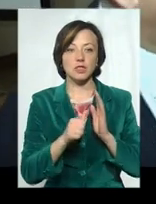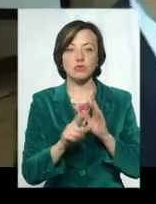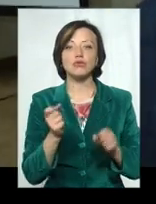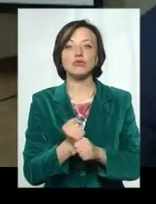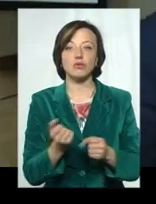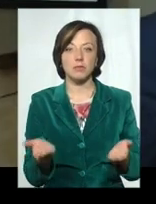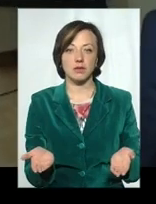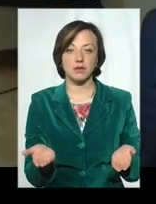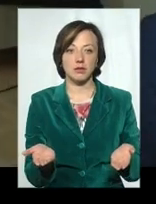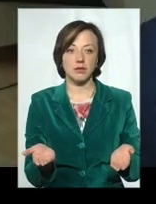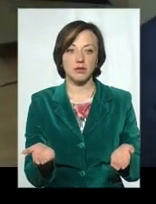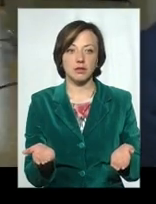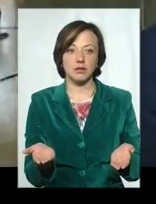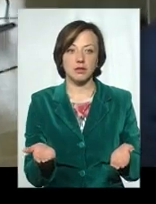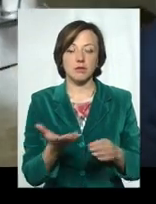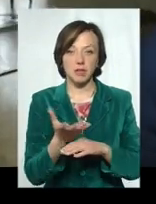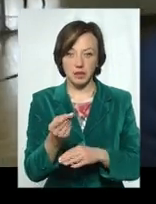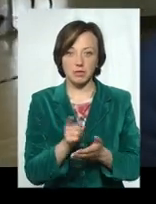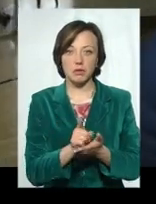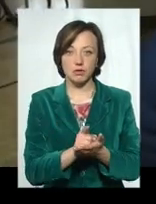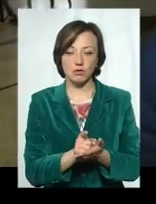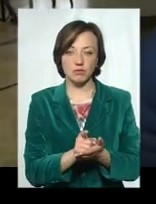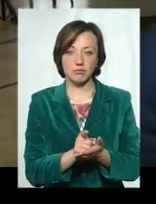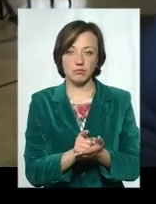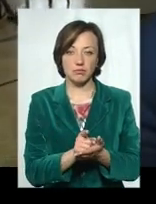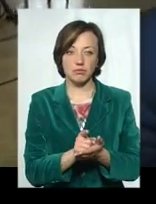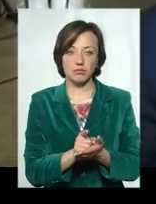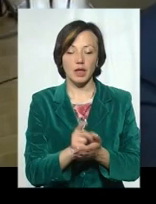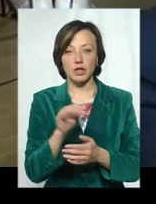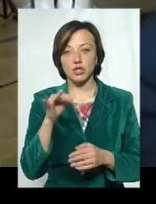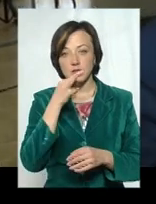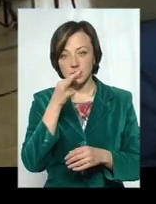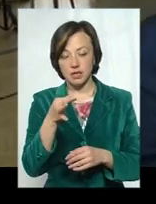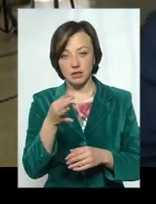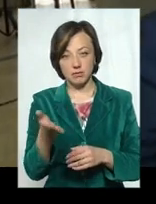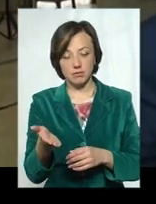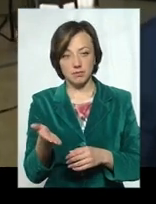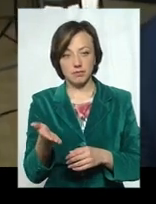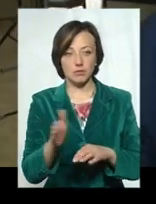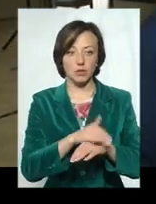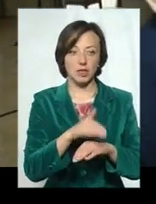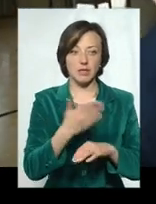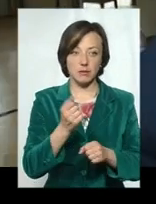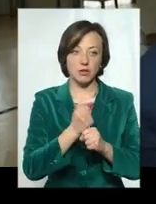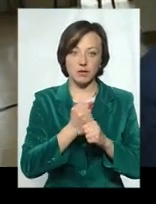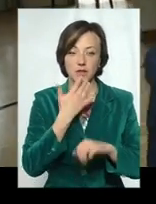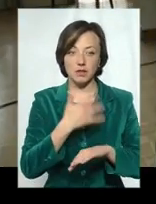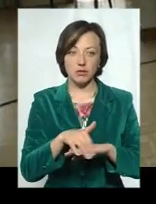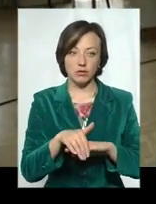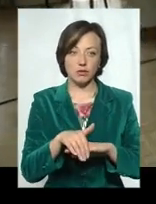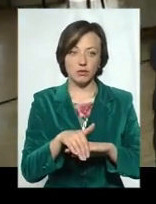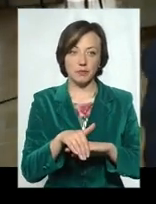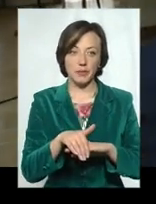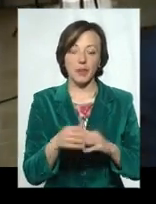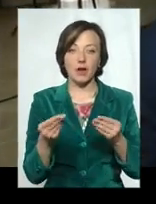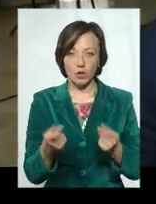робити? Платити пенсію? Чи сказати їй, дорогий мій, будь ласка, ти працював за кордоном?